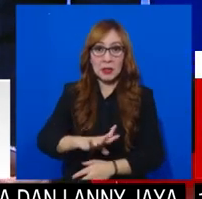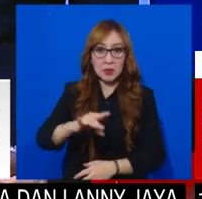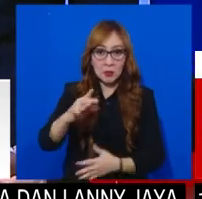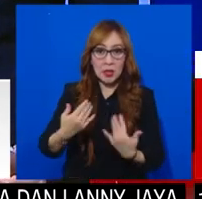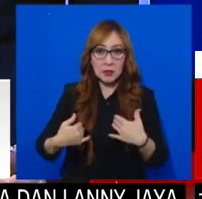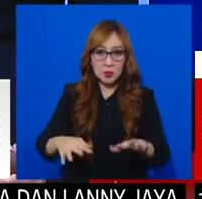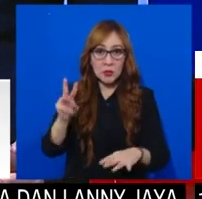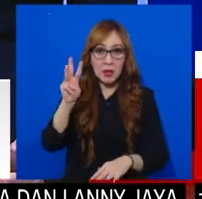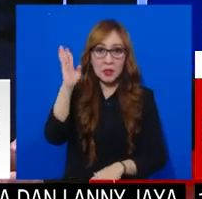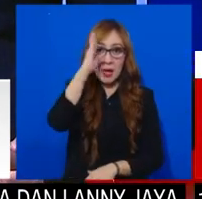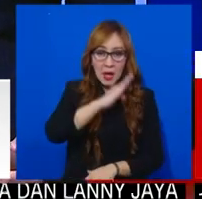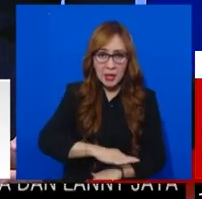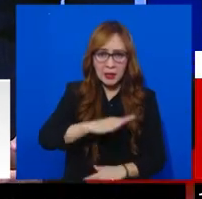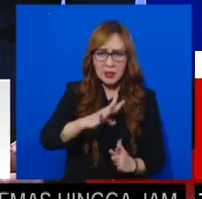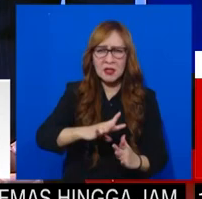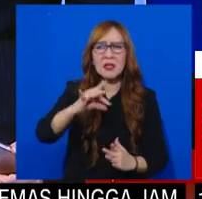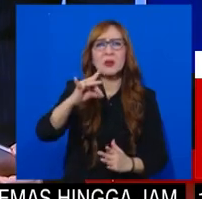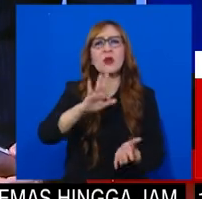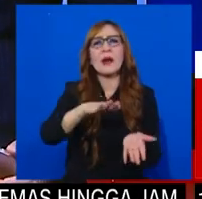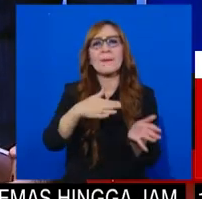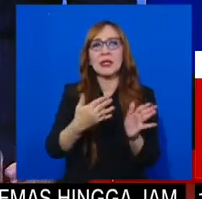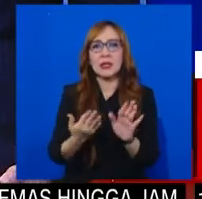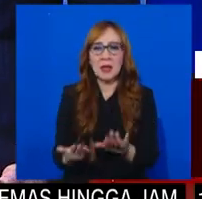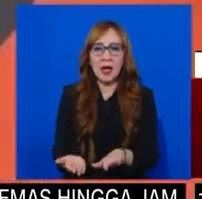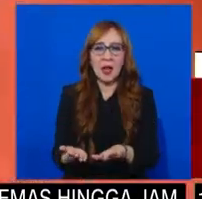pencarian. Korban ditemukan dengan kondisi meninggal dunia.